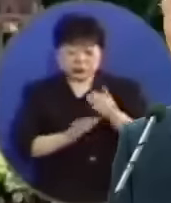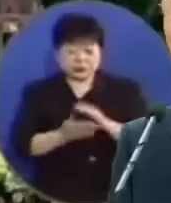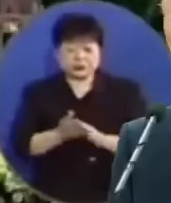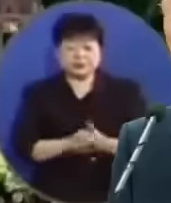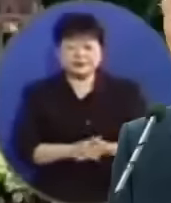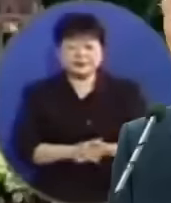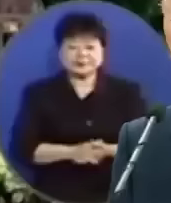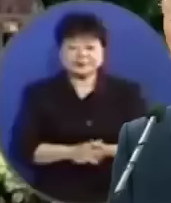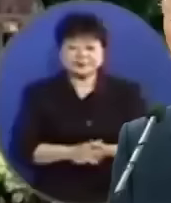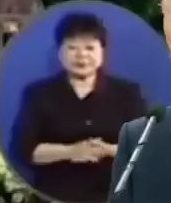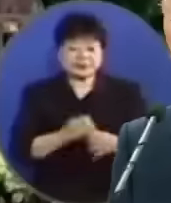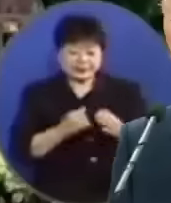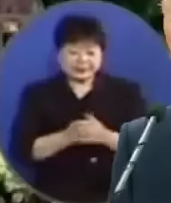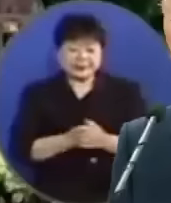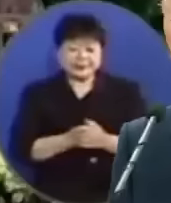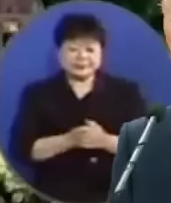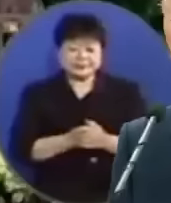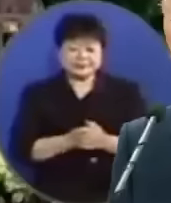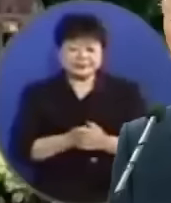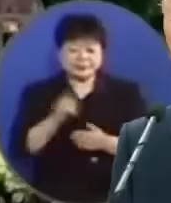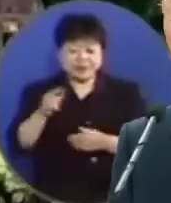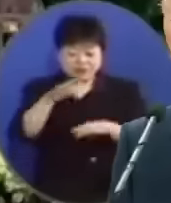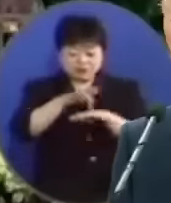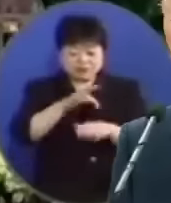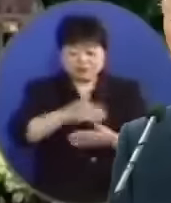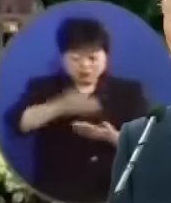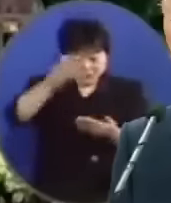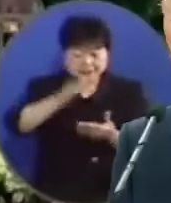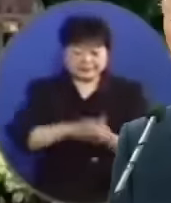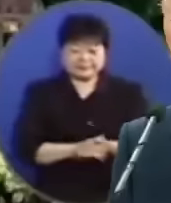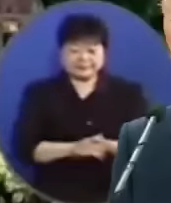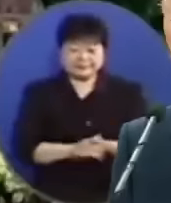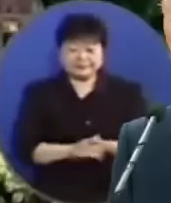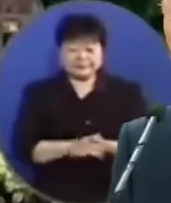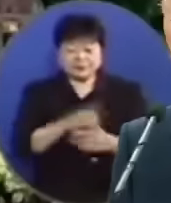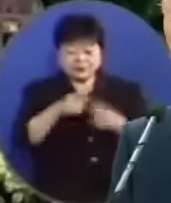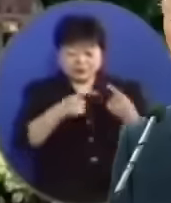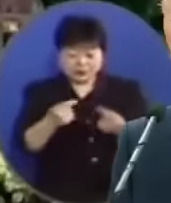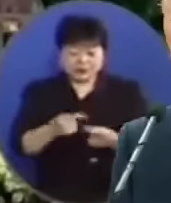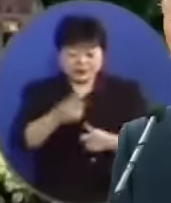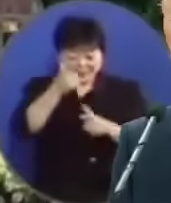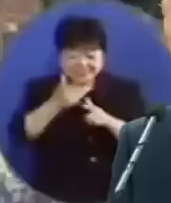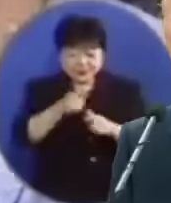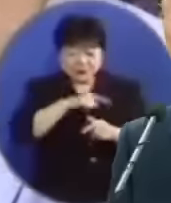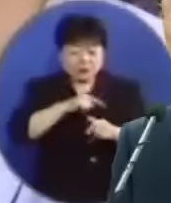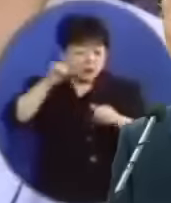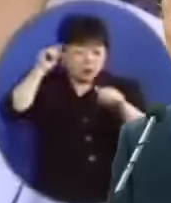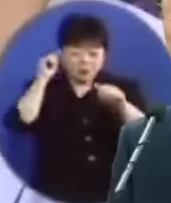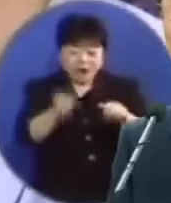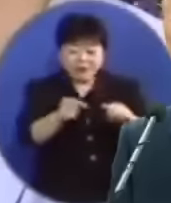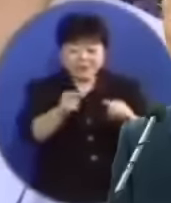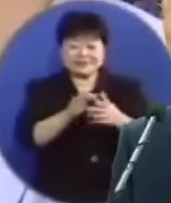있는 것입니까? 그러므로 매일 귀신을 쫓아내야 되겠습니다. 한번 따라 말씀하시죠. 예수 이름으로 명하노니